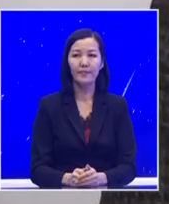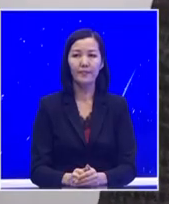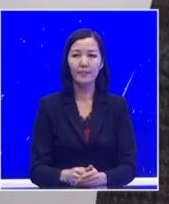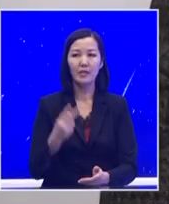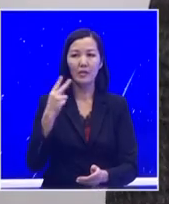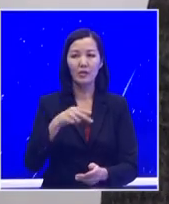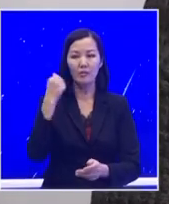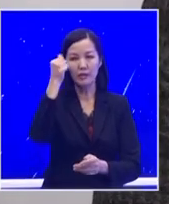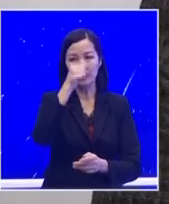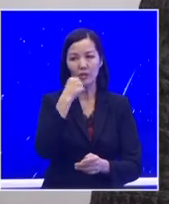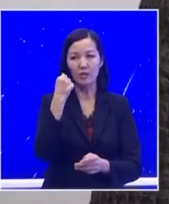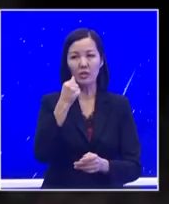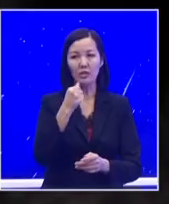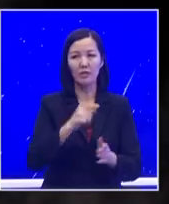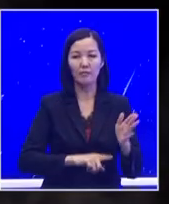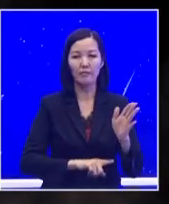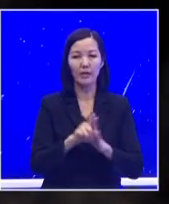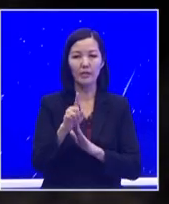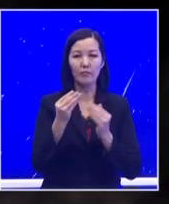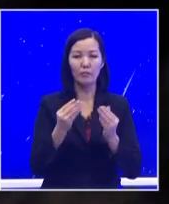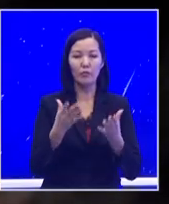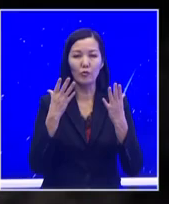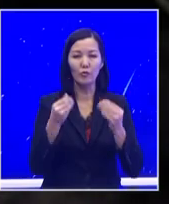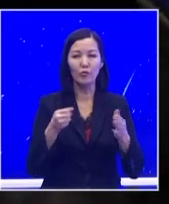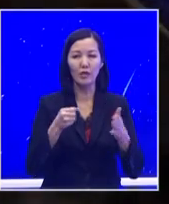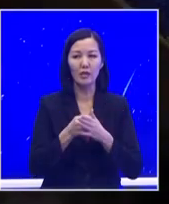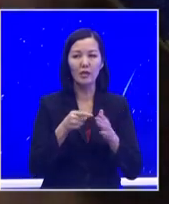20-шы жылы осы жылдың басынан деп айтсақ, бүгінгі күнге дейін